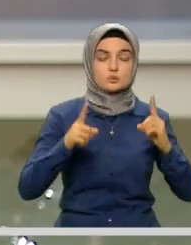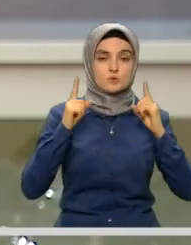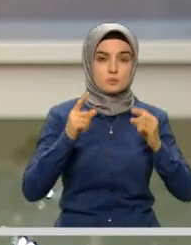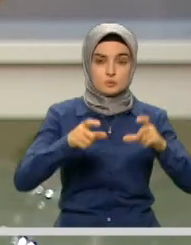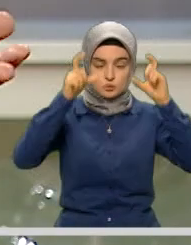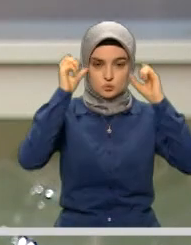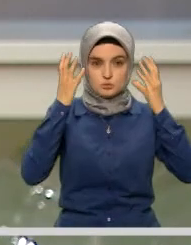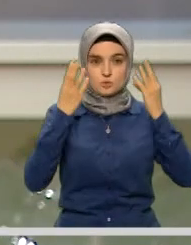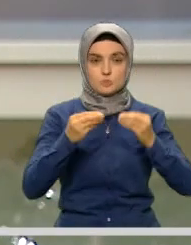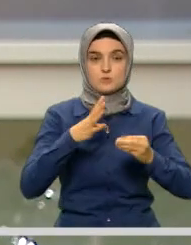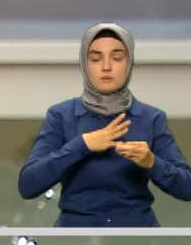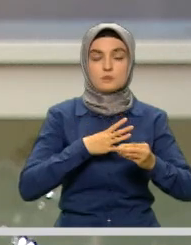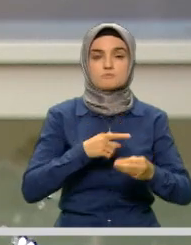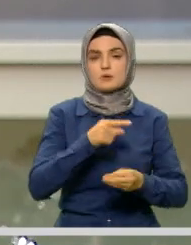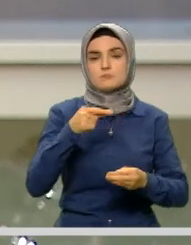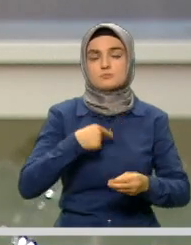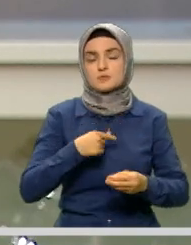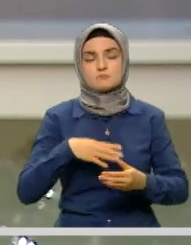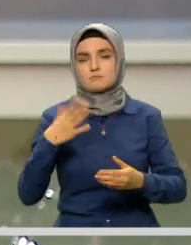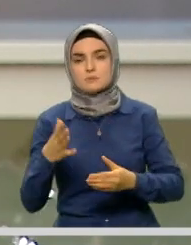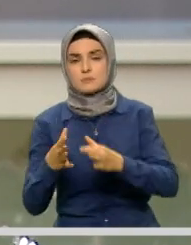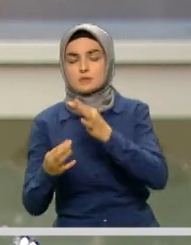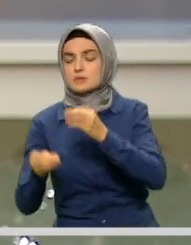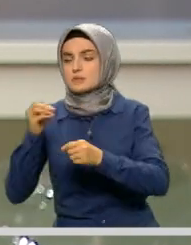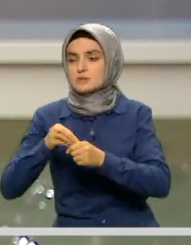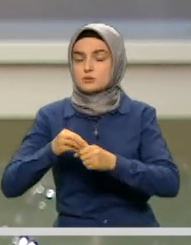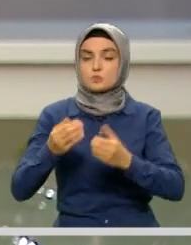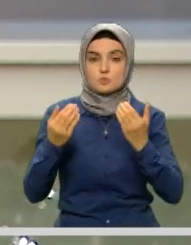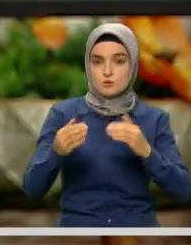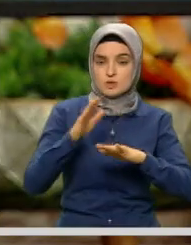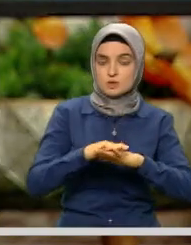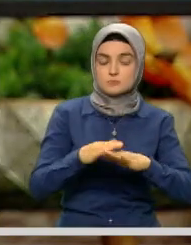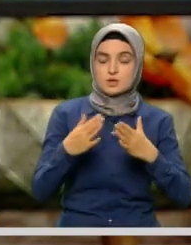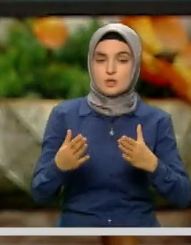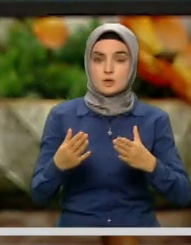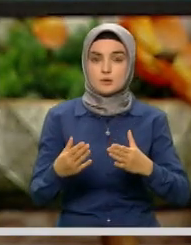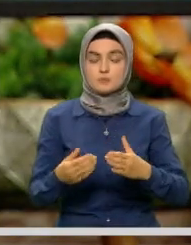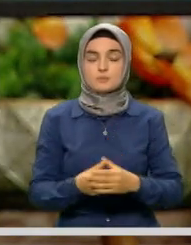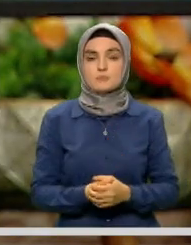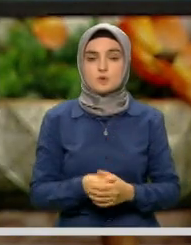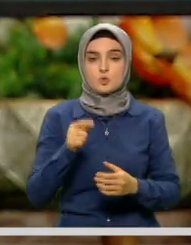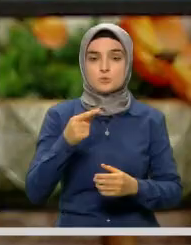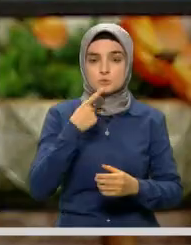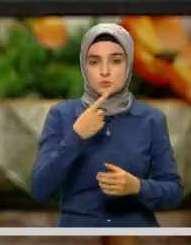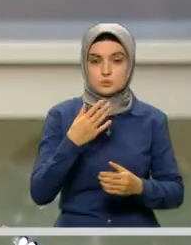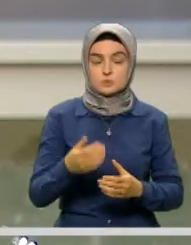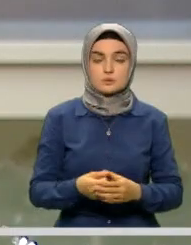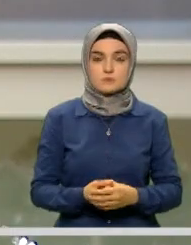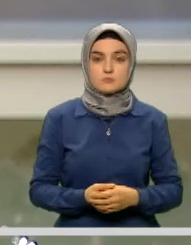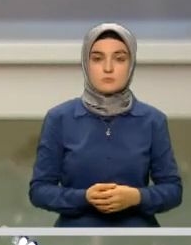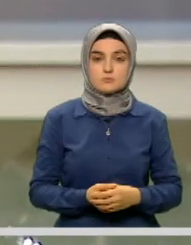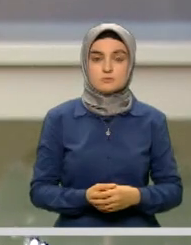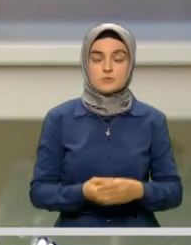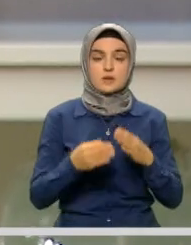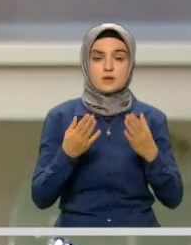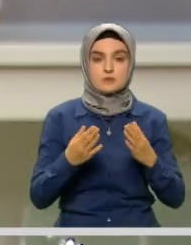kadarıyla. Evet. Tabii ki başkaları bizim için ya da biz onlar için dua edebiliriz ama fiilin sorumluluğu aynen bizdedir anladım. Aynen. Son sözlerinizden Harun hocam. Evet